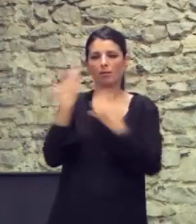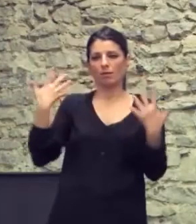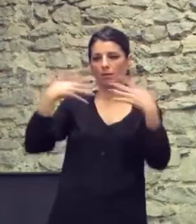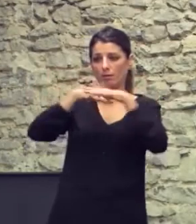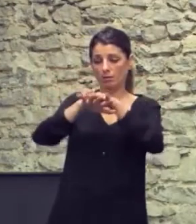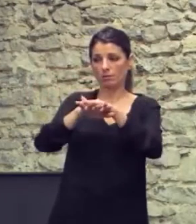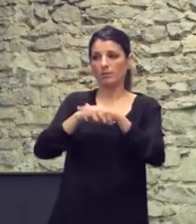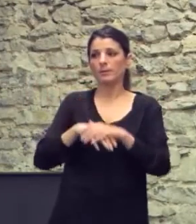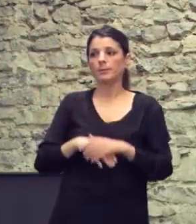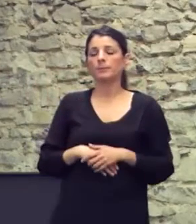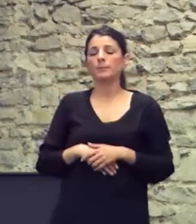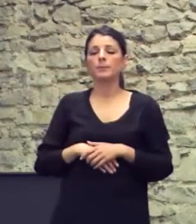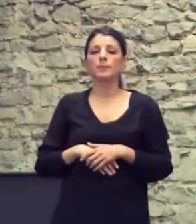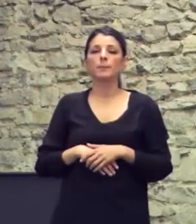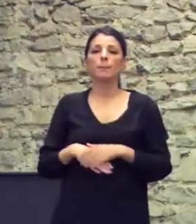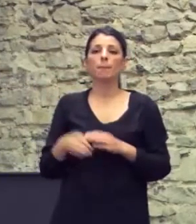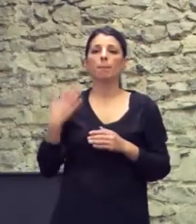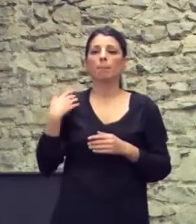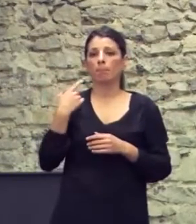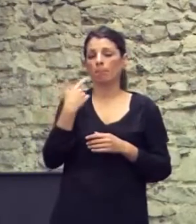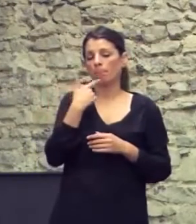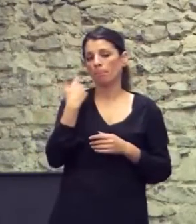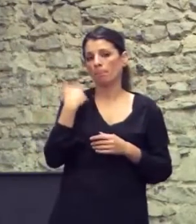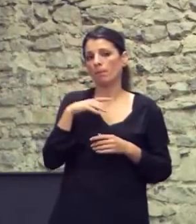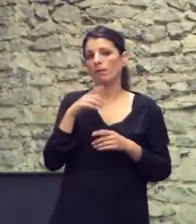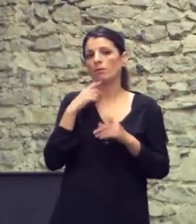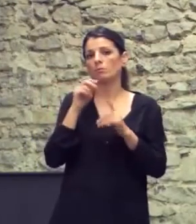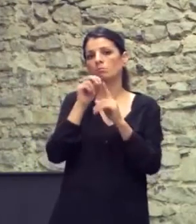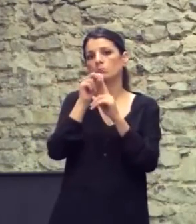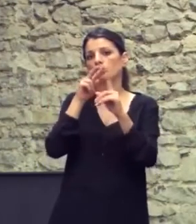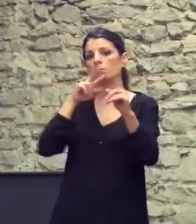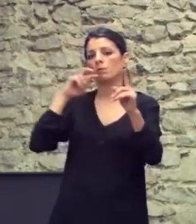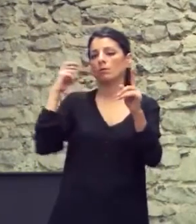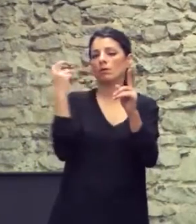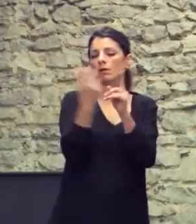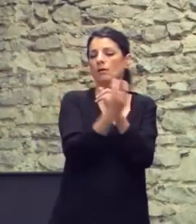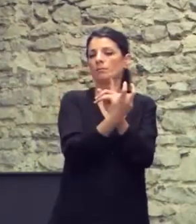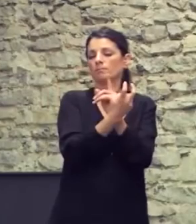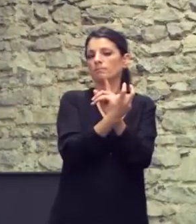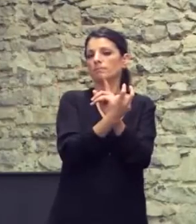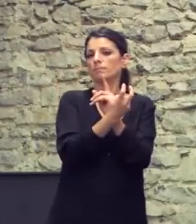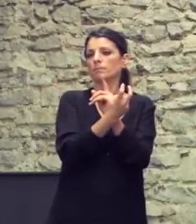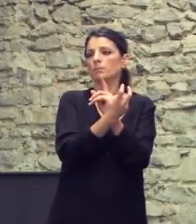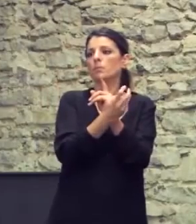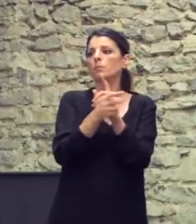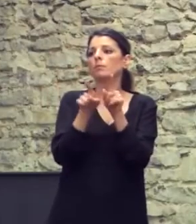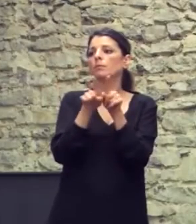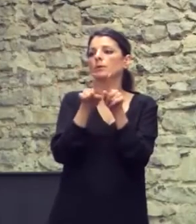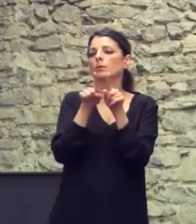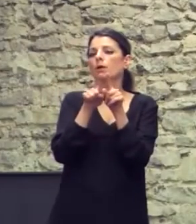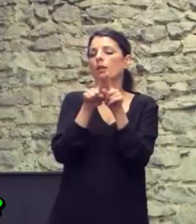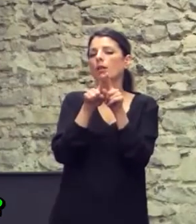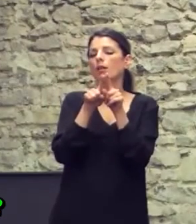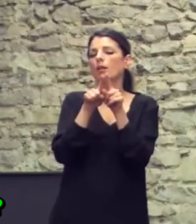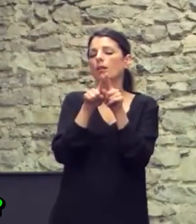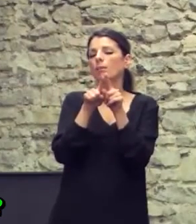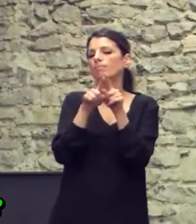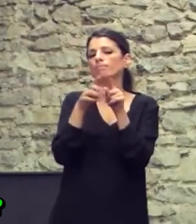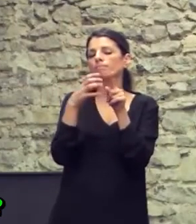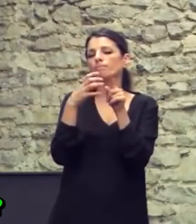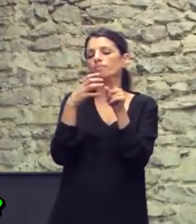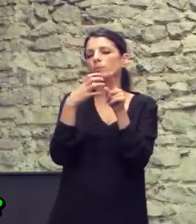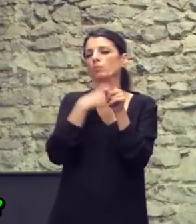bezala, begirada intersekzionala behar dugula, baina aplikazio eta ekimen espezifikoak, intersekzionalitate hori ezin dela galdu gero